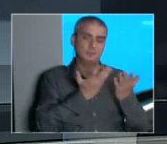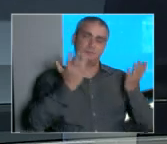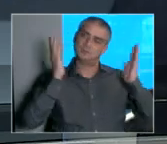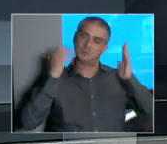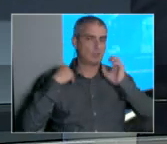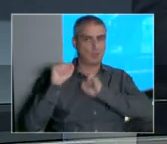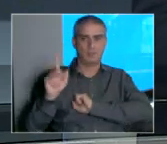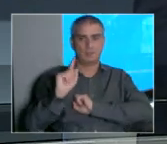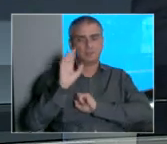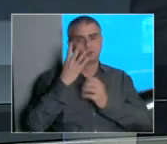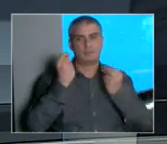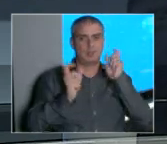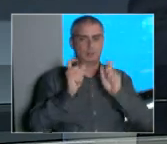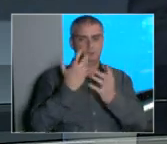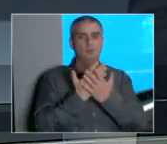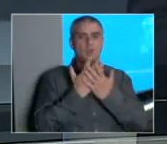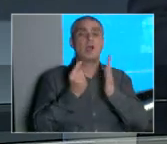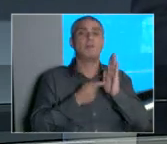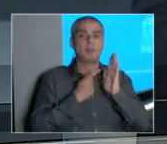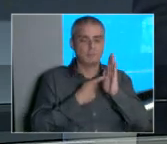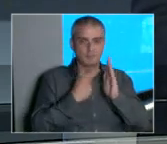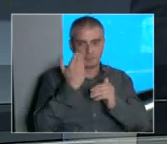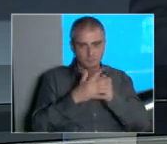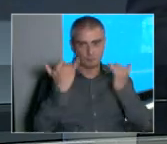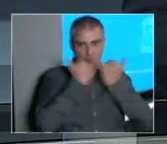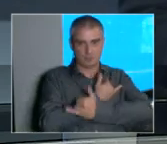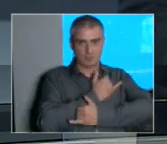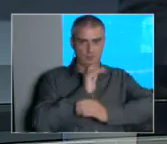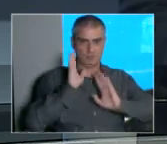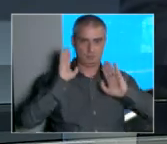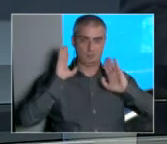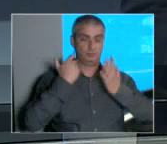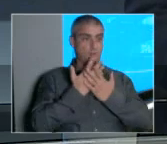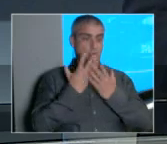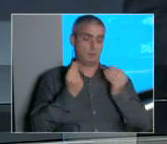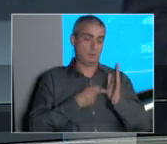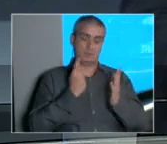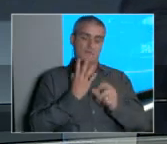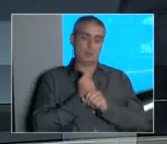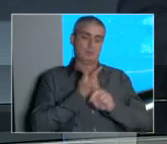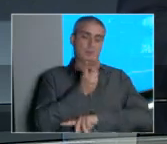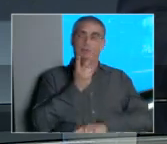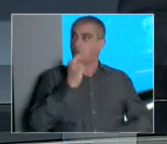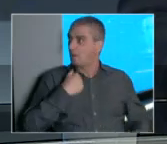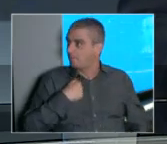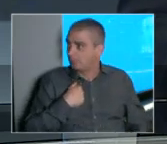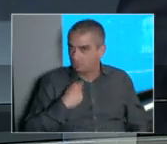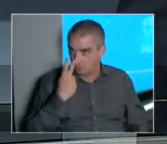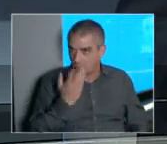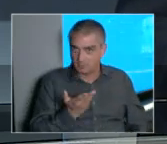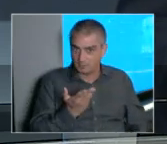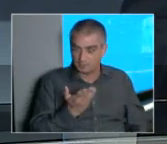אני לא בעד ההוא הוכיח, יש הרבה אנשים שהוכיחו הרבה פעמים, ובסוף הם טעו. ראית אצל אורלי לוי. בנט הוכיח הרבה פעמים, והנה לא עבר אחוז חסימה. נכון, אבל אצל אורלי לוי